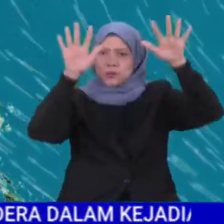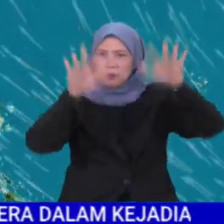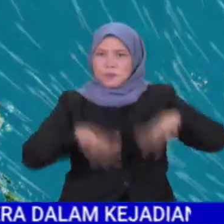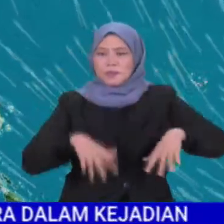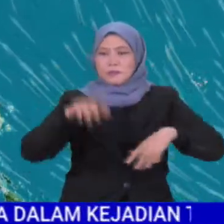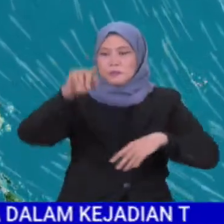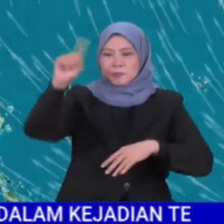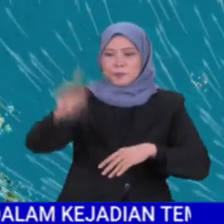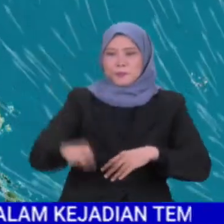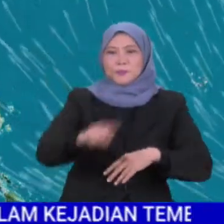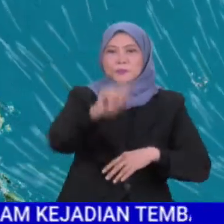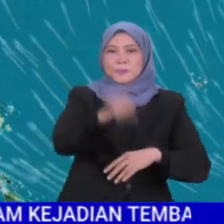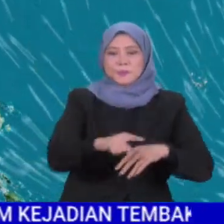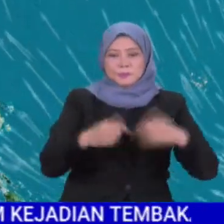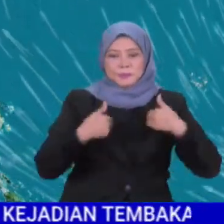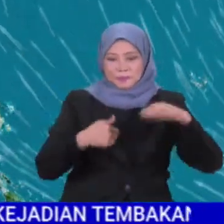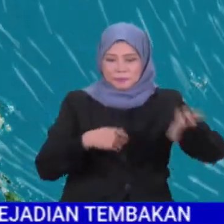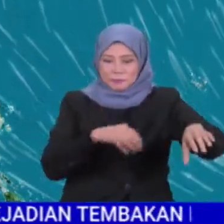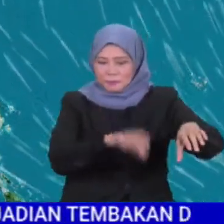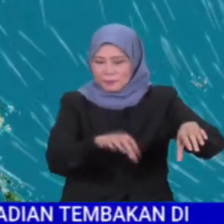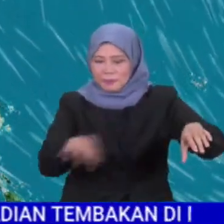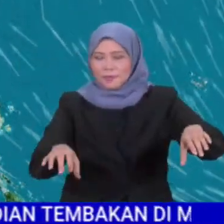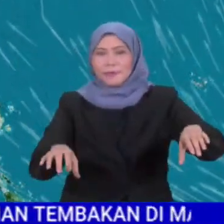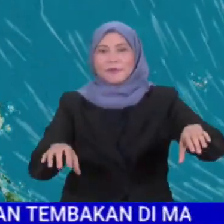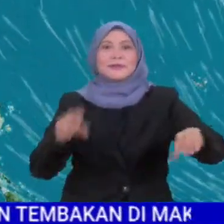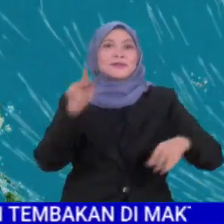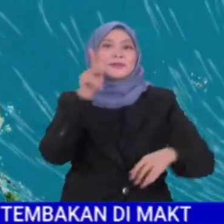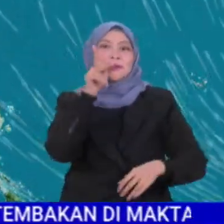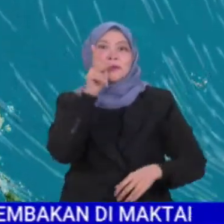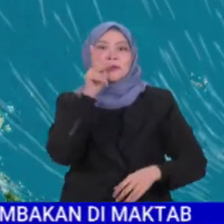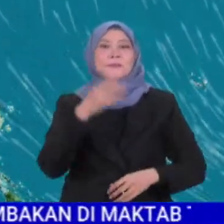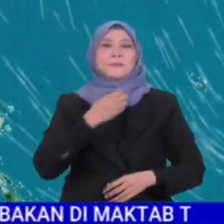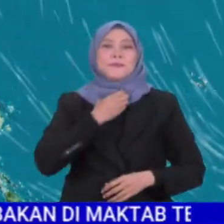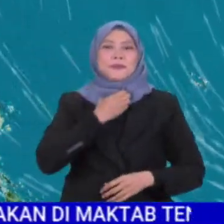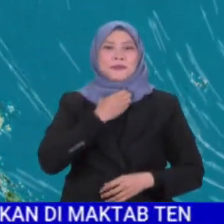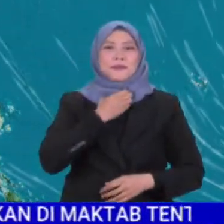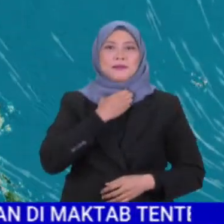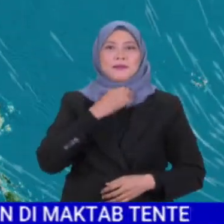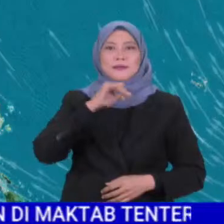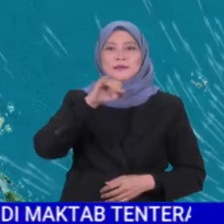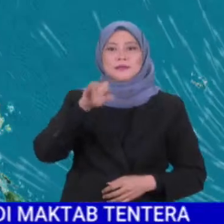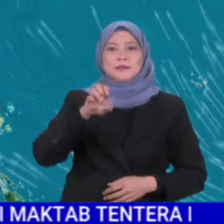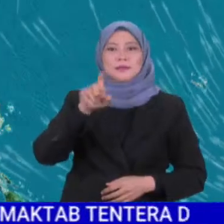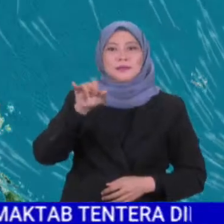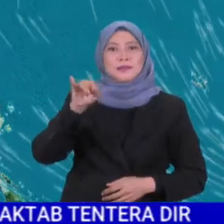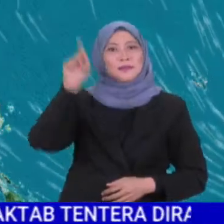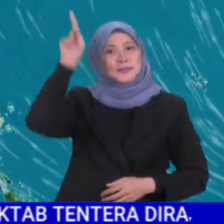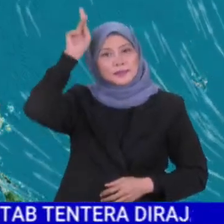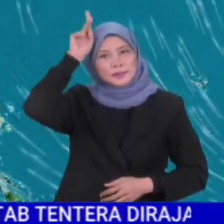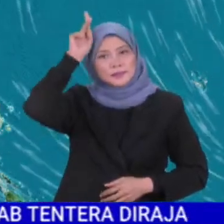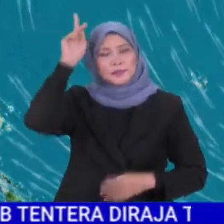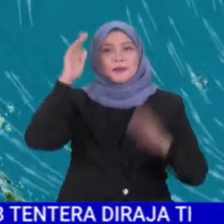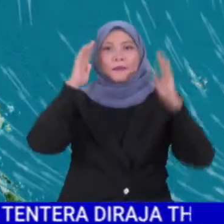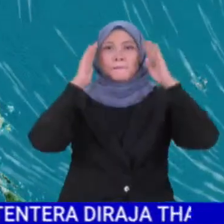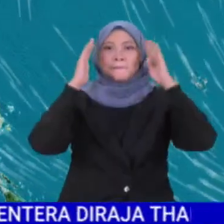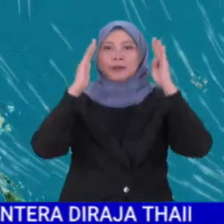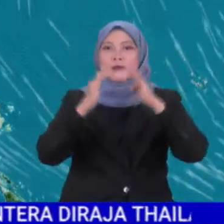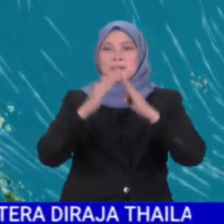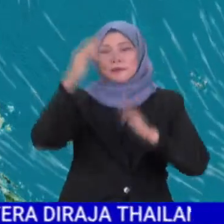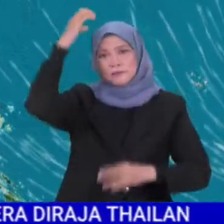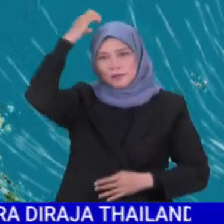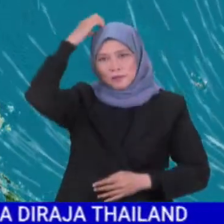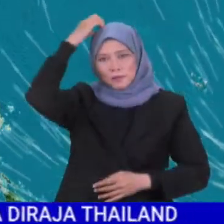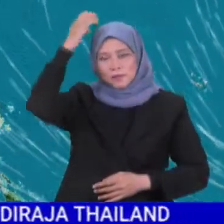petir sedang berlaku di satu dua tempat melibatkan negeri Kedah, Perak, Jeli di Kelantan, Pahang,